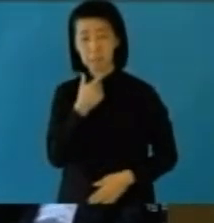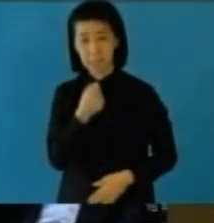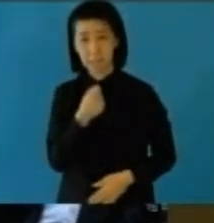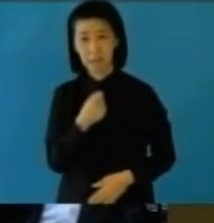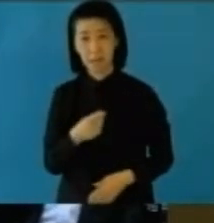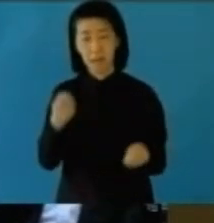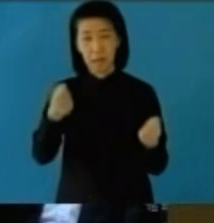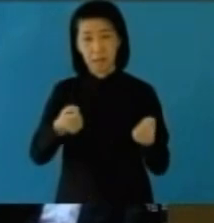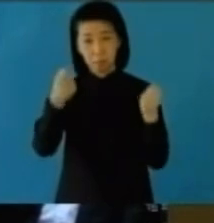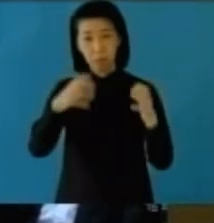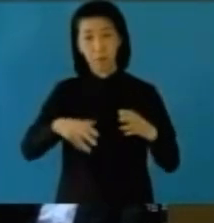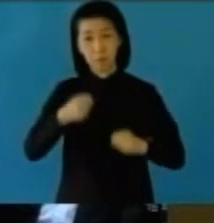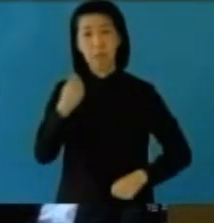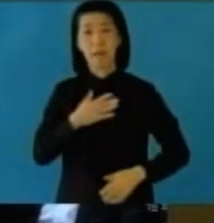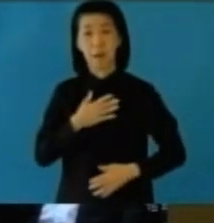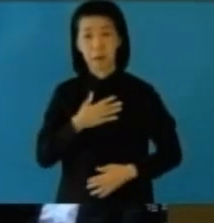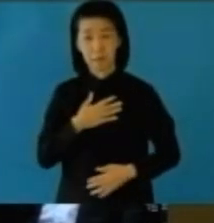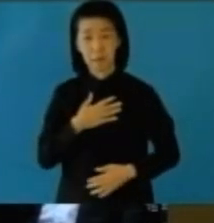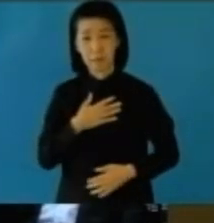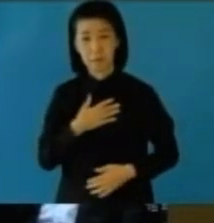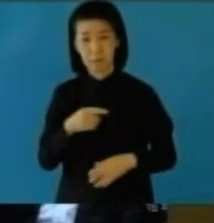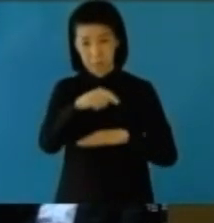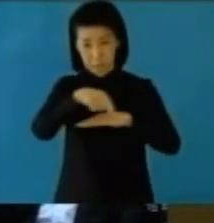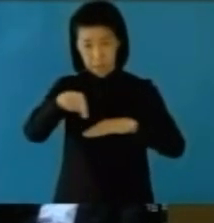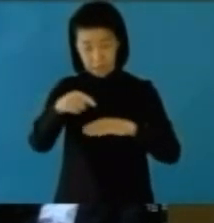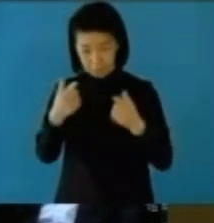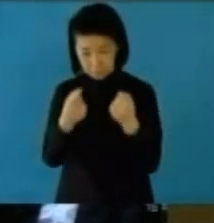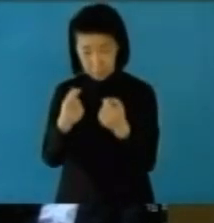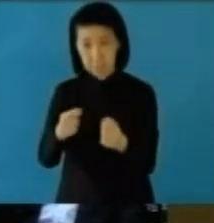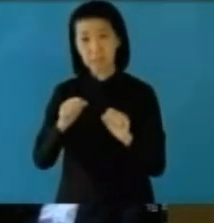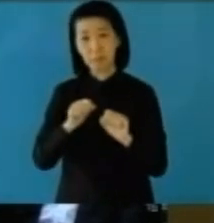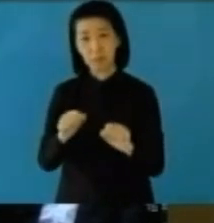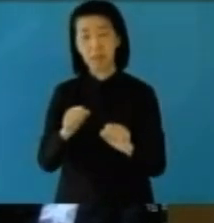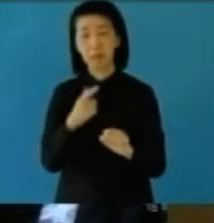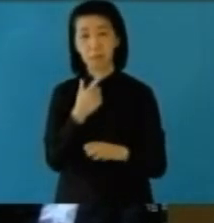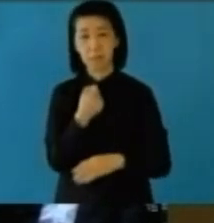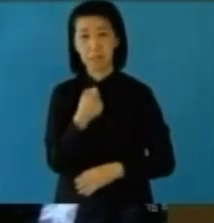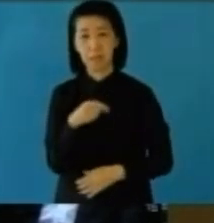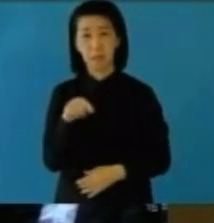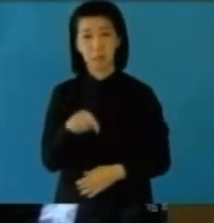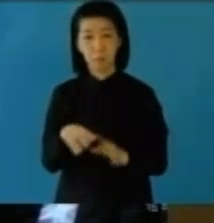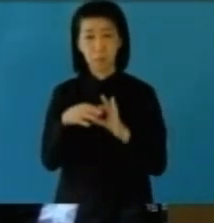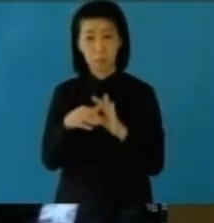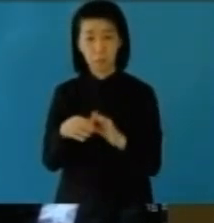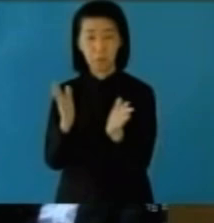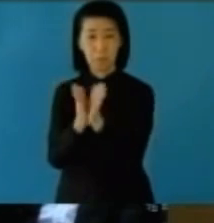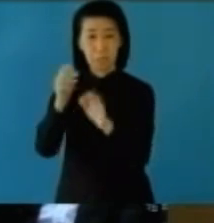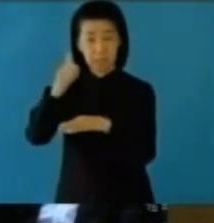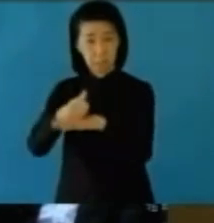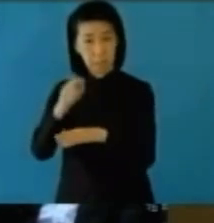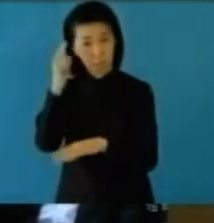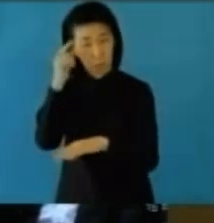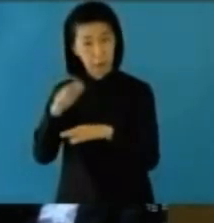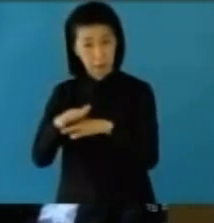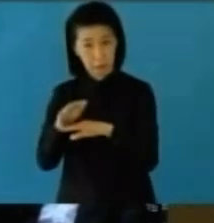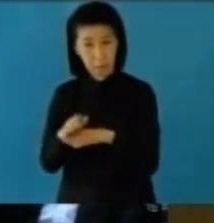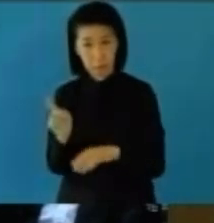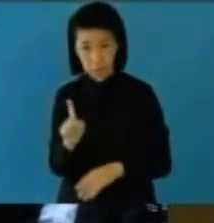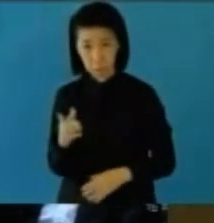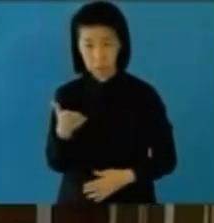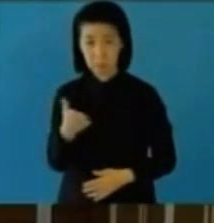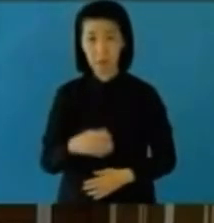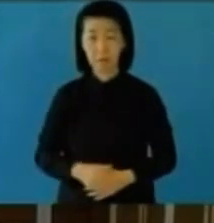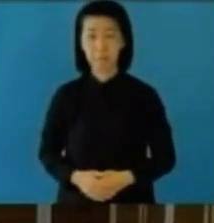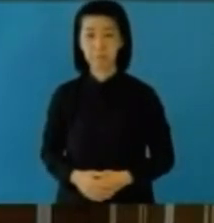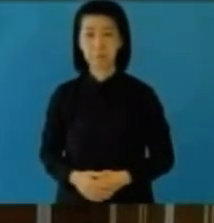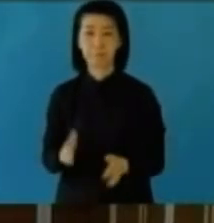画を作ってですね、しっかりとした形を作っていければと思うんですけども、それについてですね、どう受け止めてるのか、 ご所見をいただけませんか。 塩